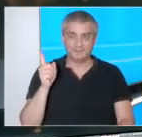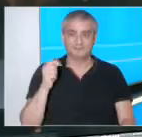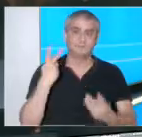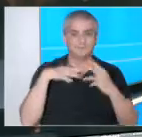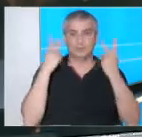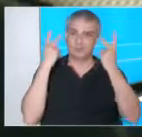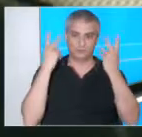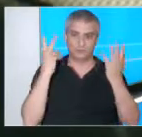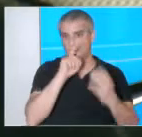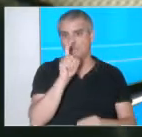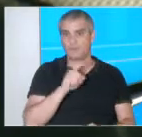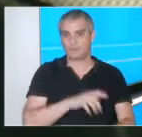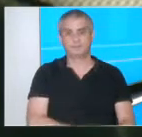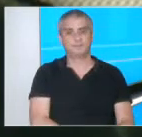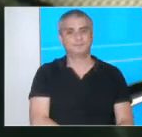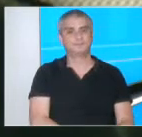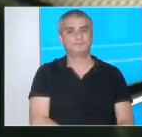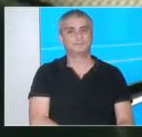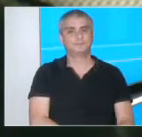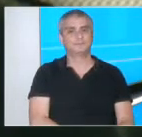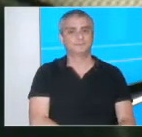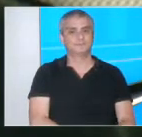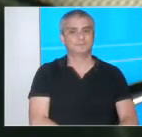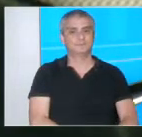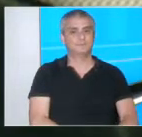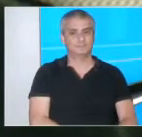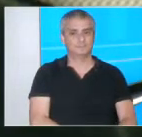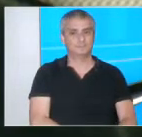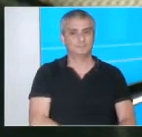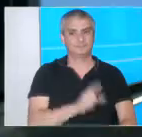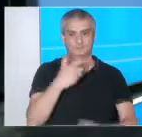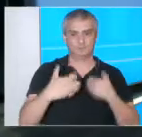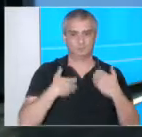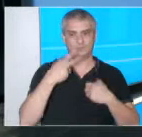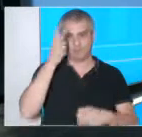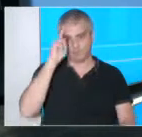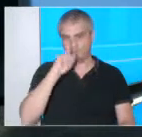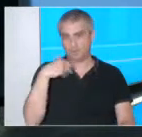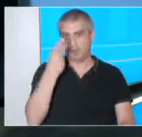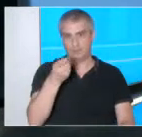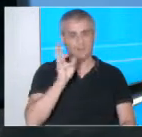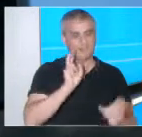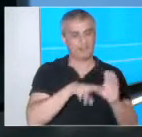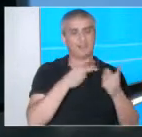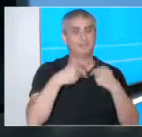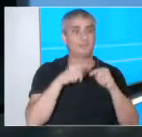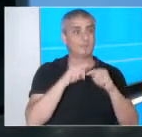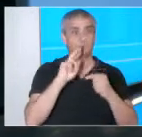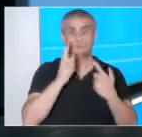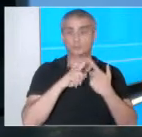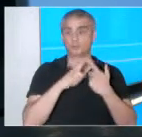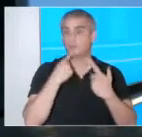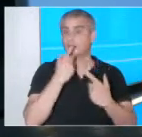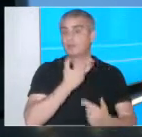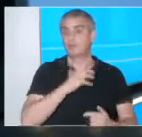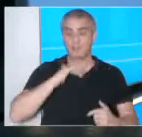יותר חשובים. אולי יגיע אלינו עם זה. טוב, אתם... נשמע, כן. אוקיי. אני אומר, אתם כועסים על הליכוד שלא נתן לכם להיכנס לוועדות. מצד שני אומר